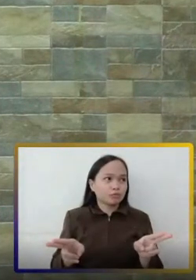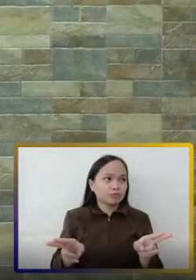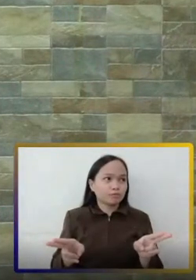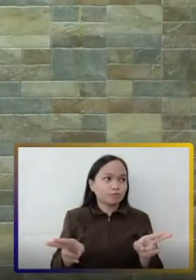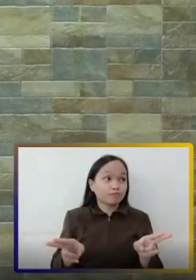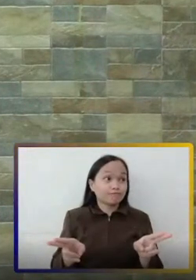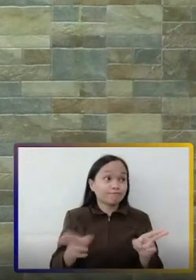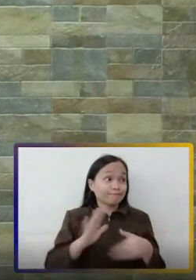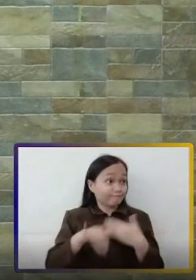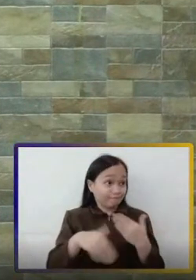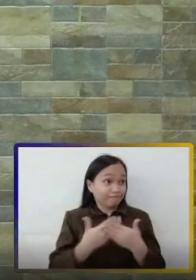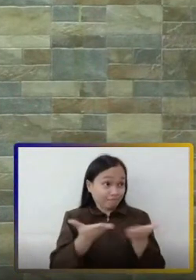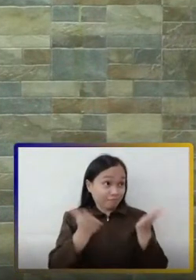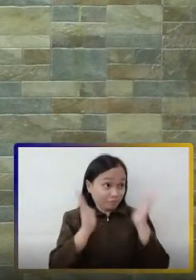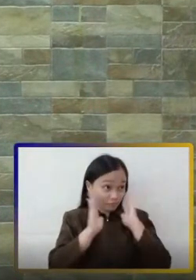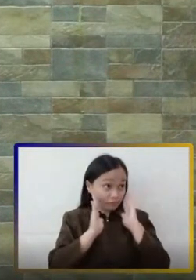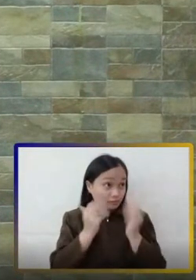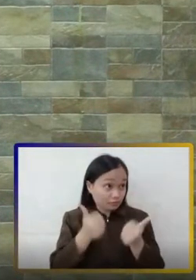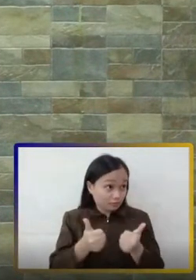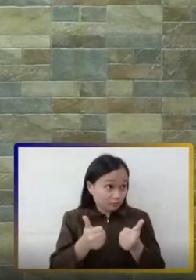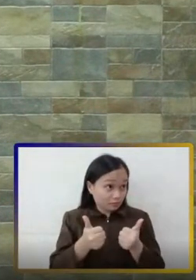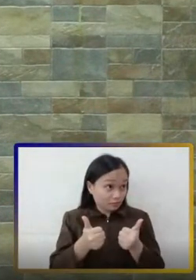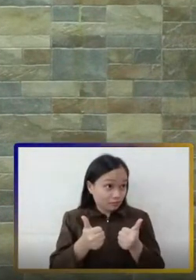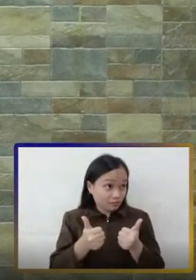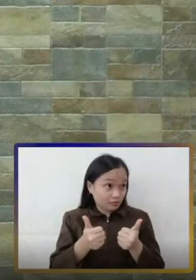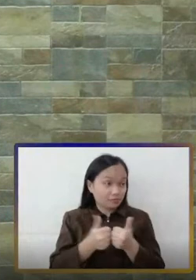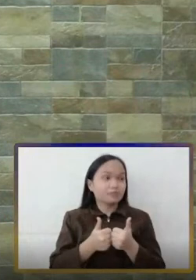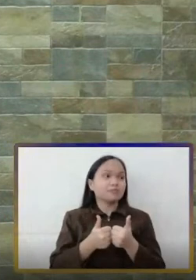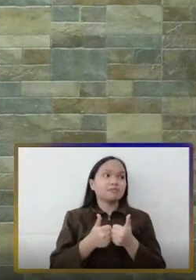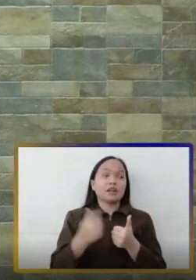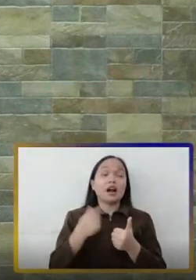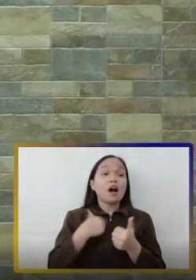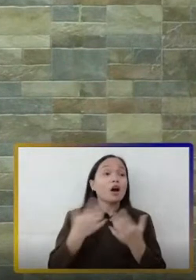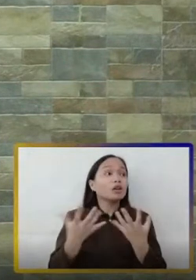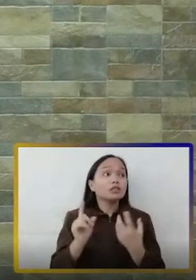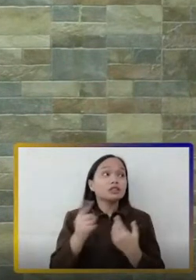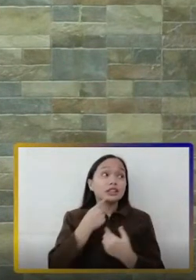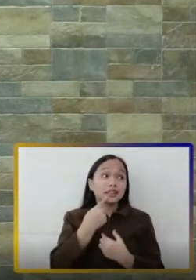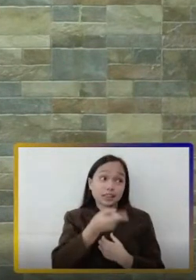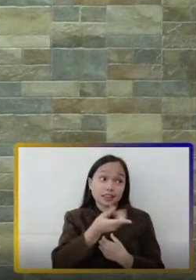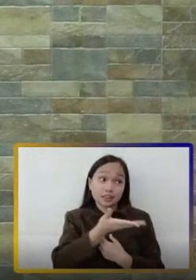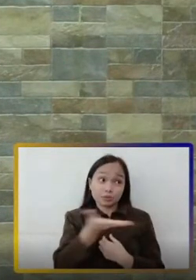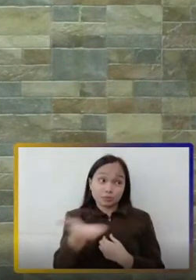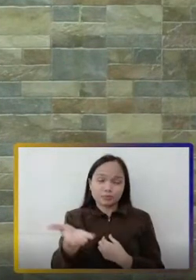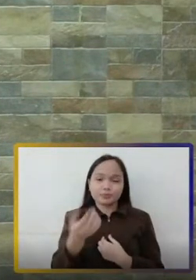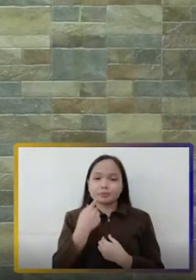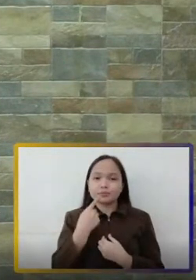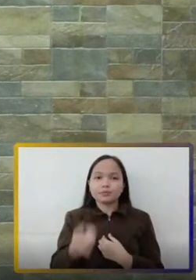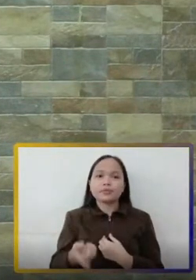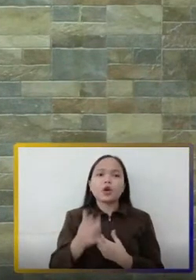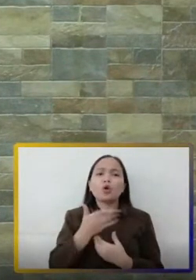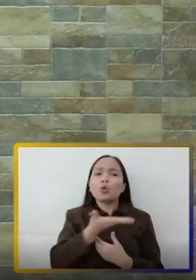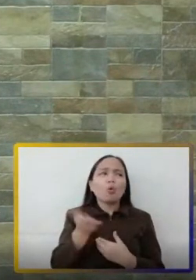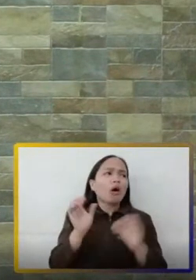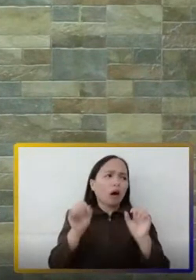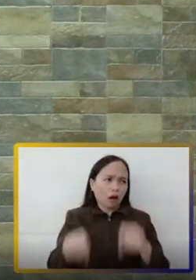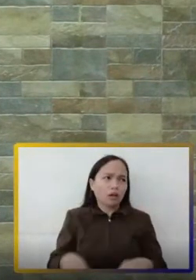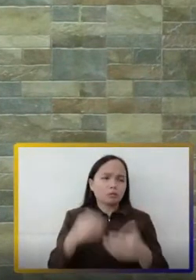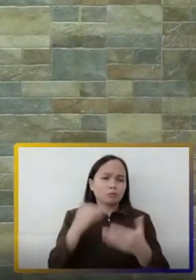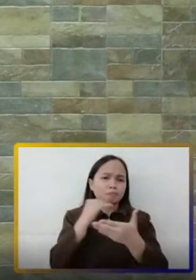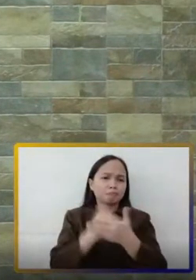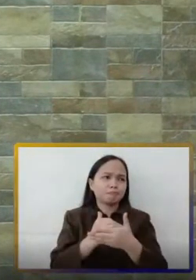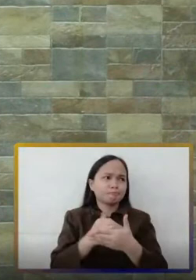Is everybody listening now? I want you to consider what I'm going to say tonight so you can avoid the